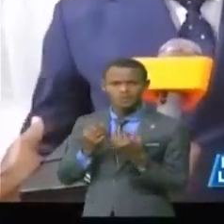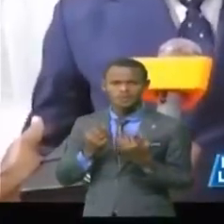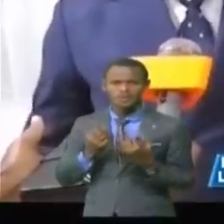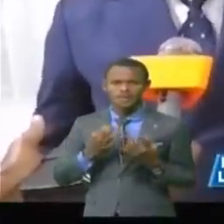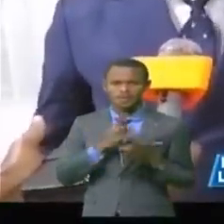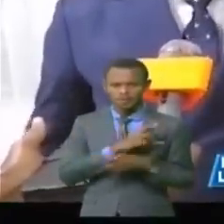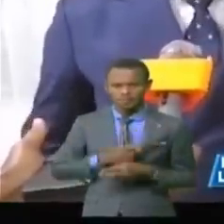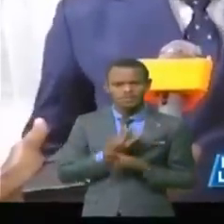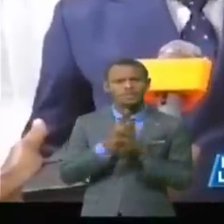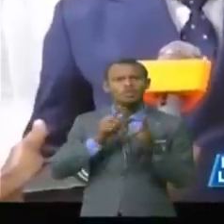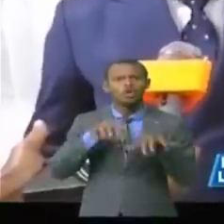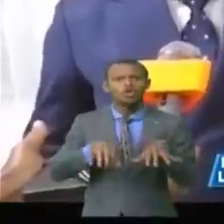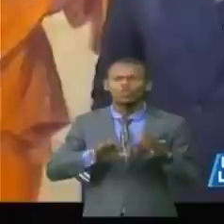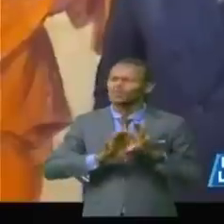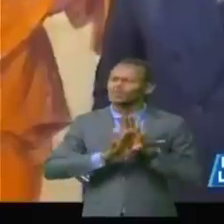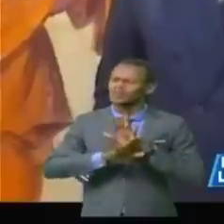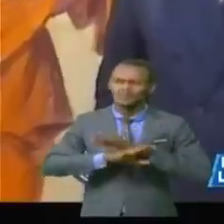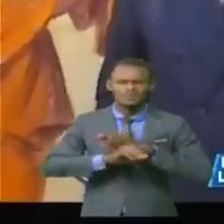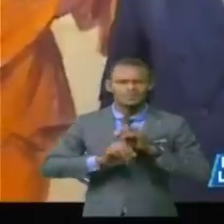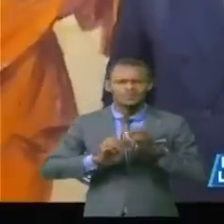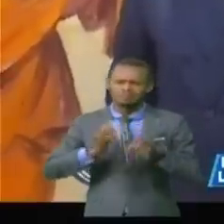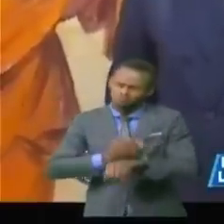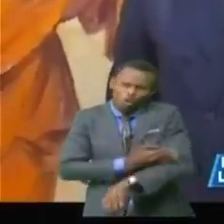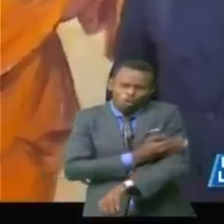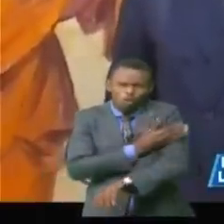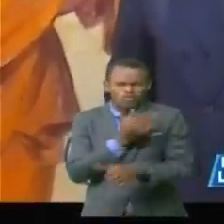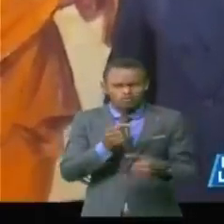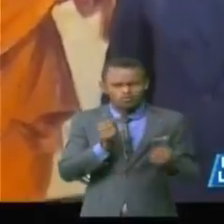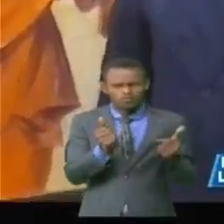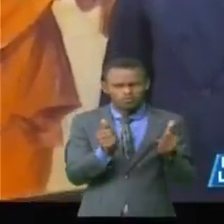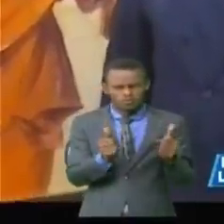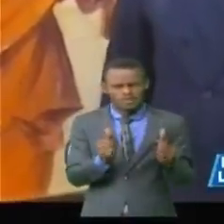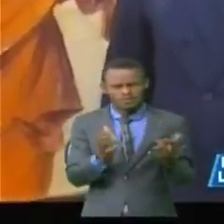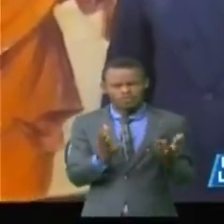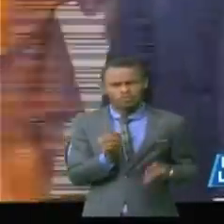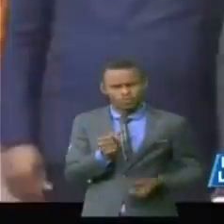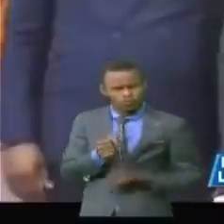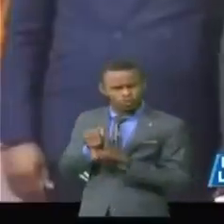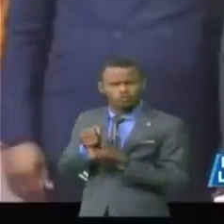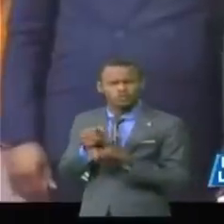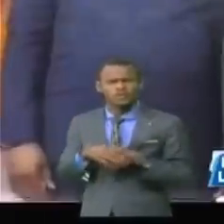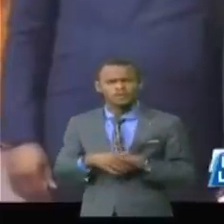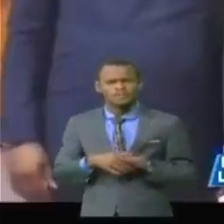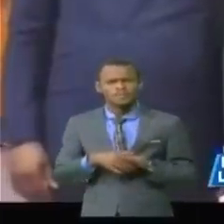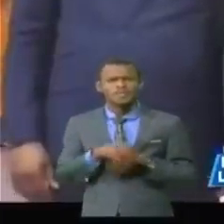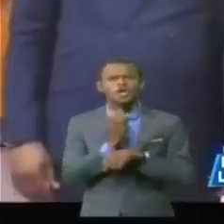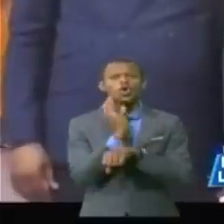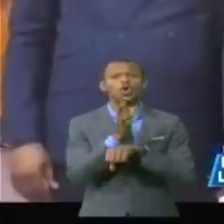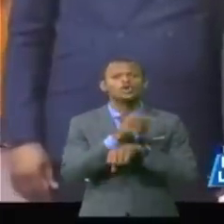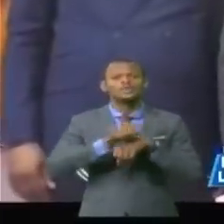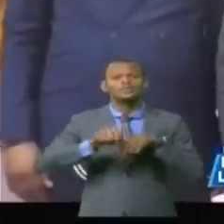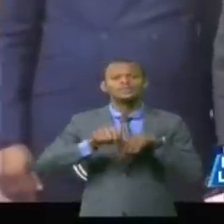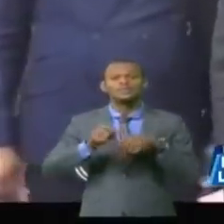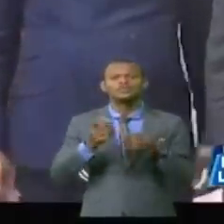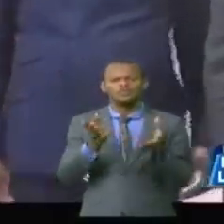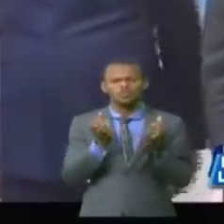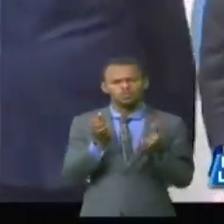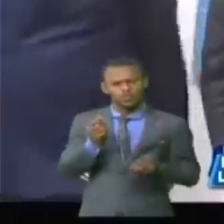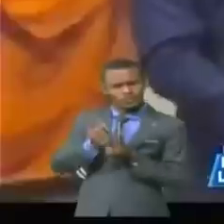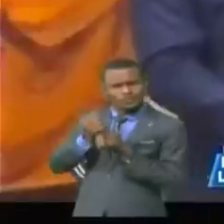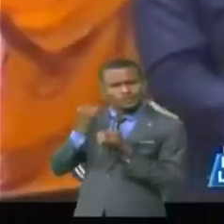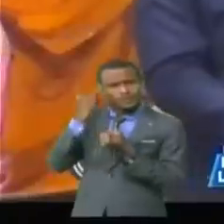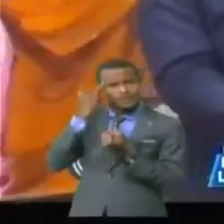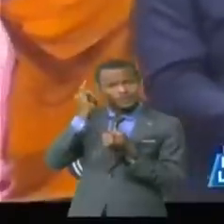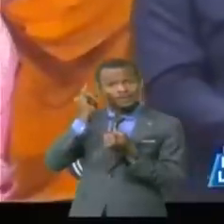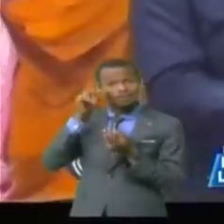une nouvelle dimension, une nouvelle vision. Le conseil d'administration du CESE compte rester dans la vision du chef de l'État, Félix-Antoine